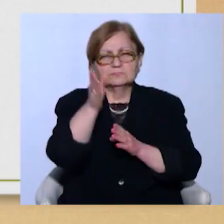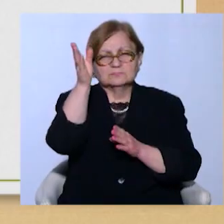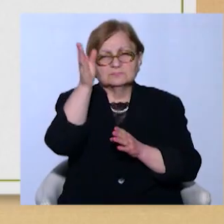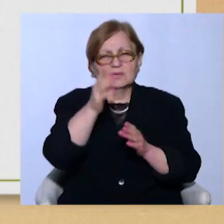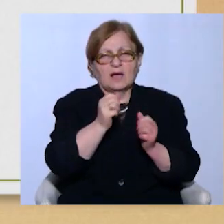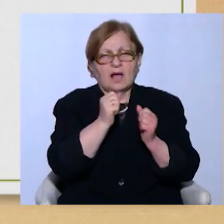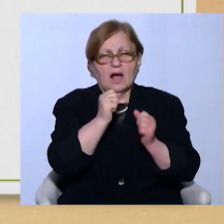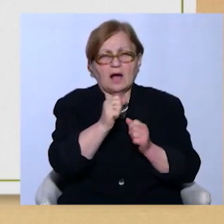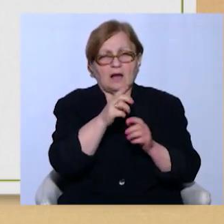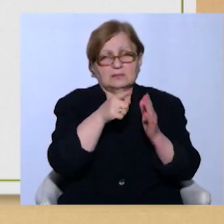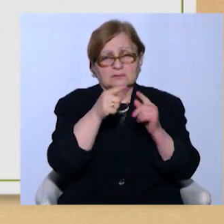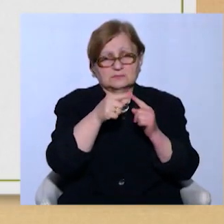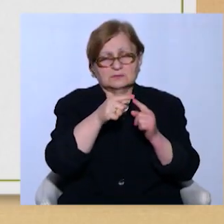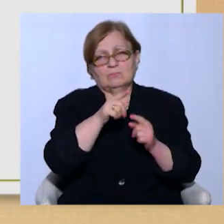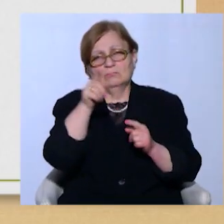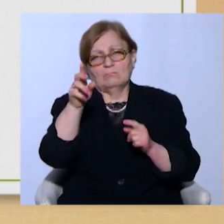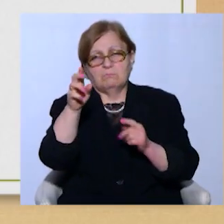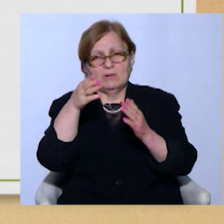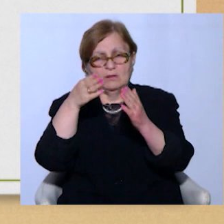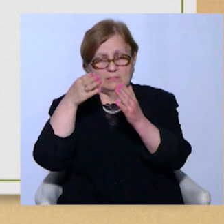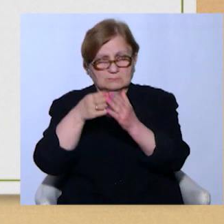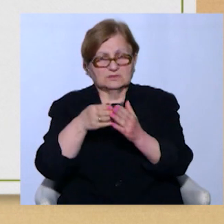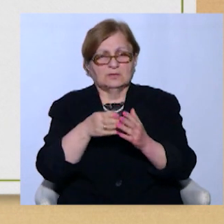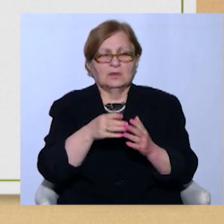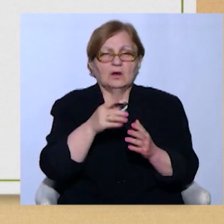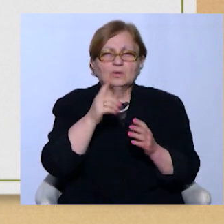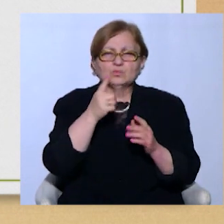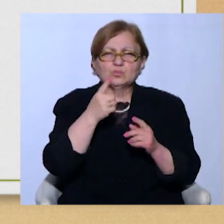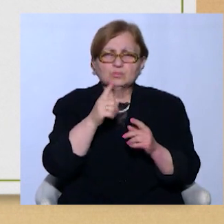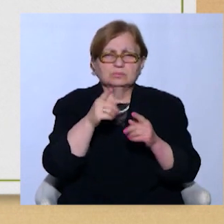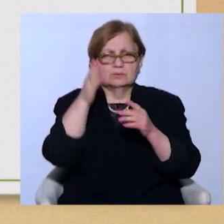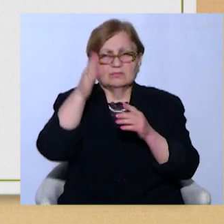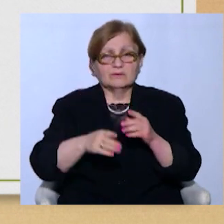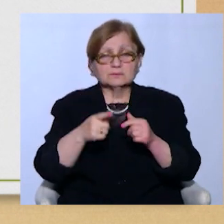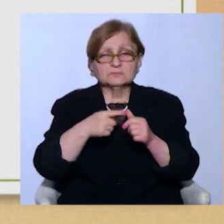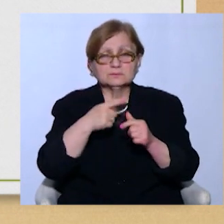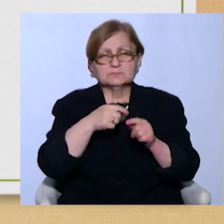ბებოლოში აღმოჩნდეს, თუ კუბის წიბო სიგრძე 299 მეტრის ტოლია.